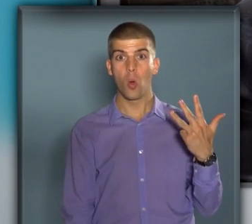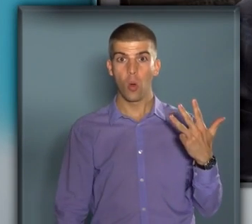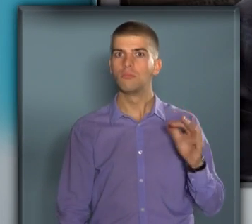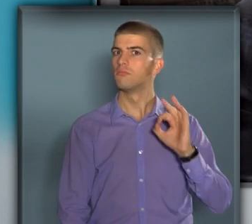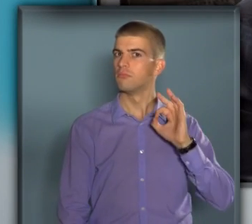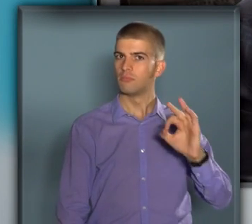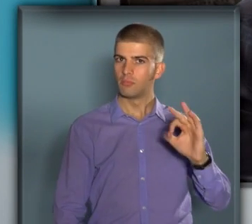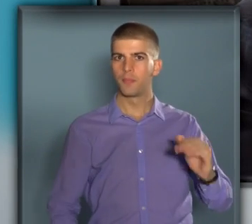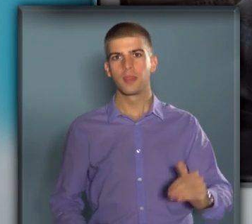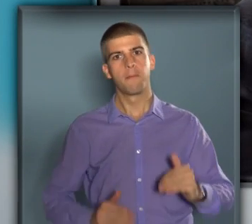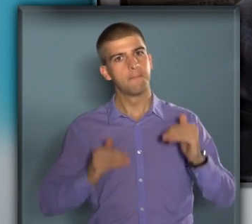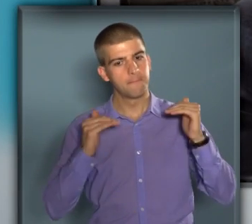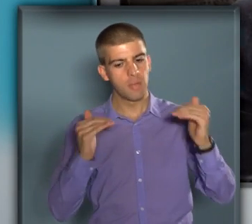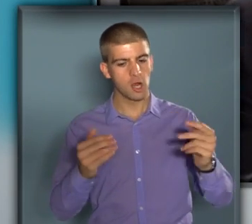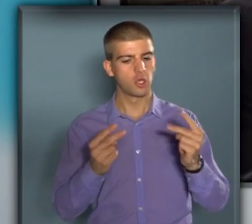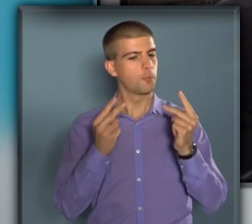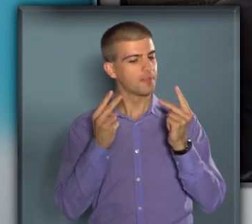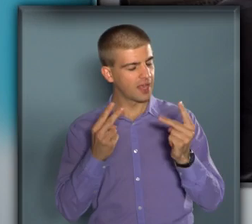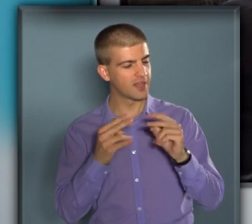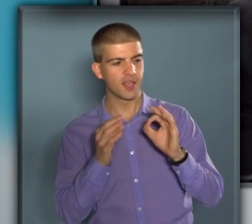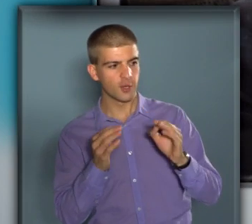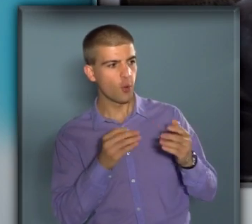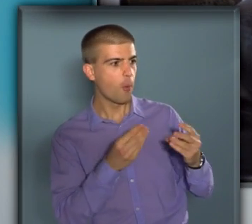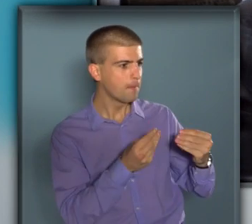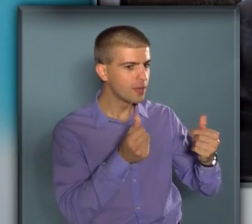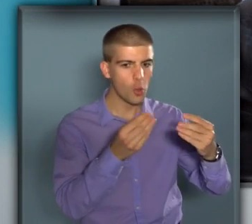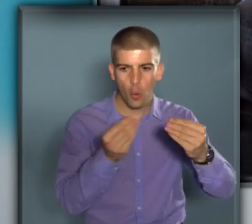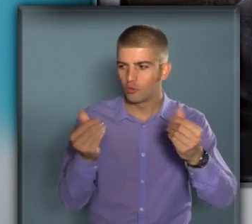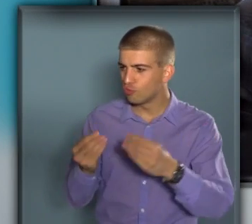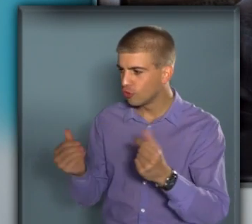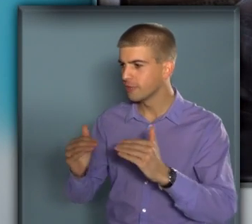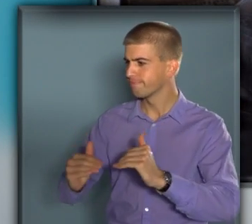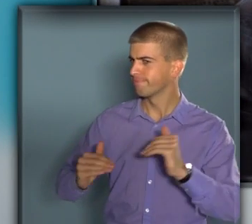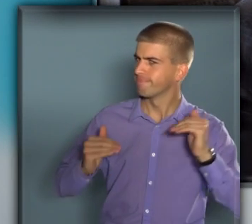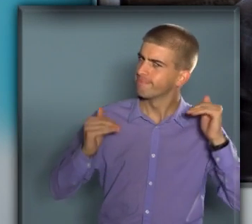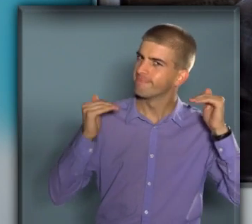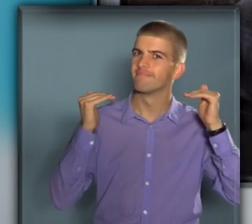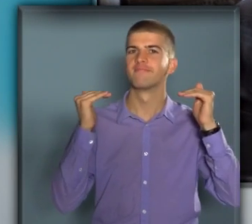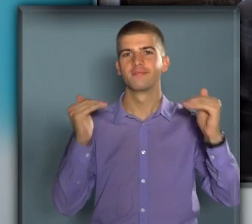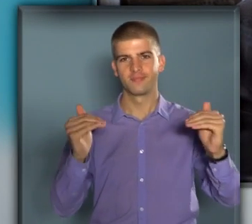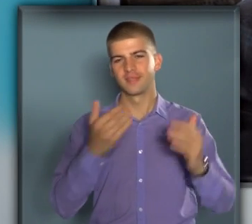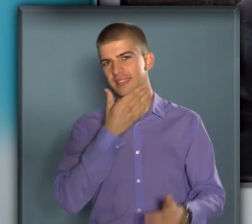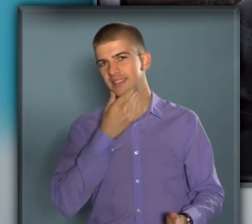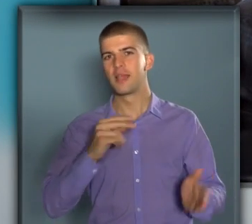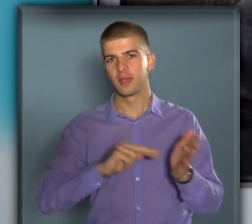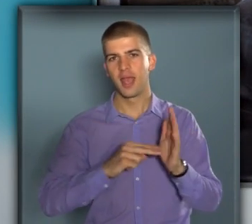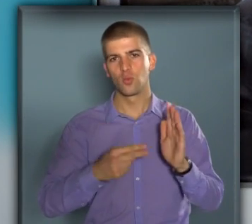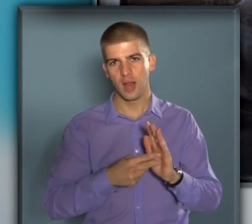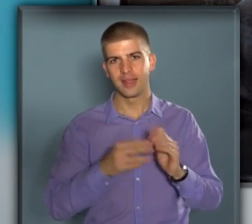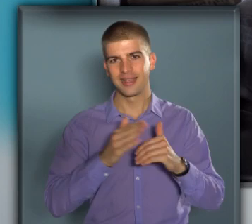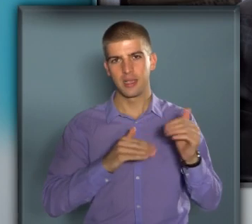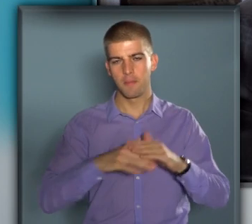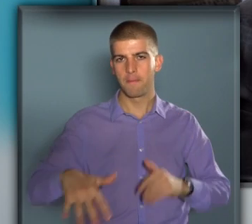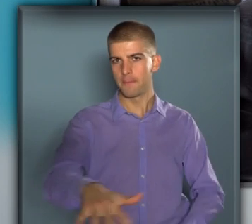egy magas hozzáadott értékű, nagyon magas minőségű ipari kerületté kezd transformálódni.